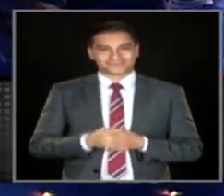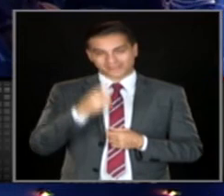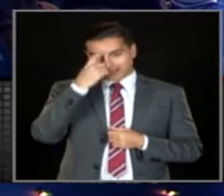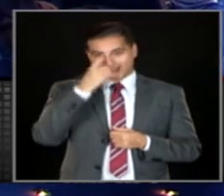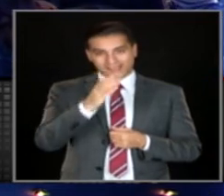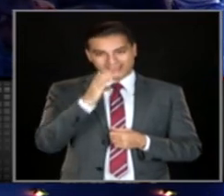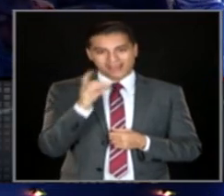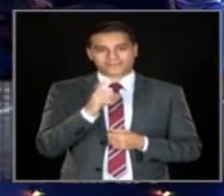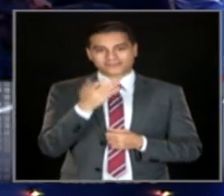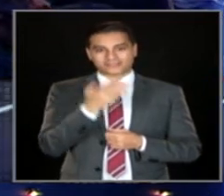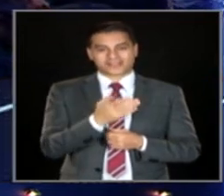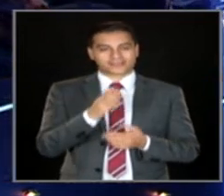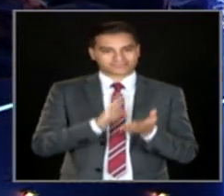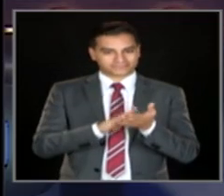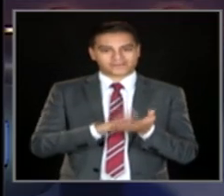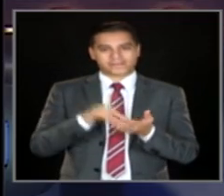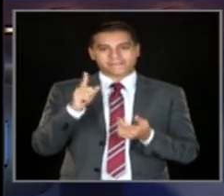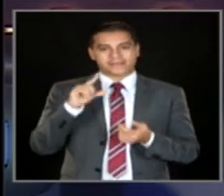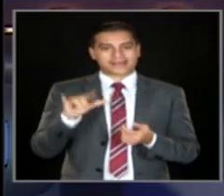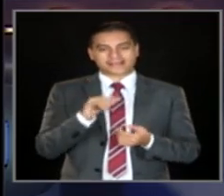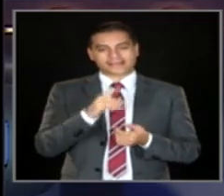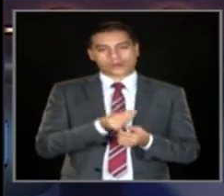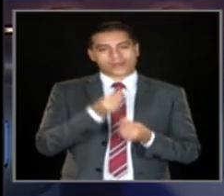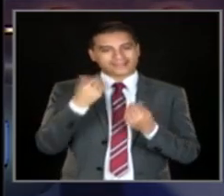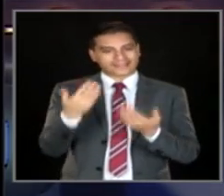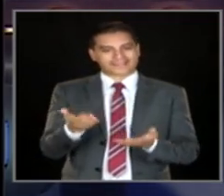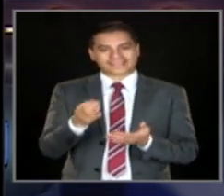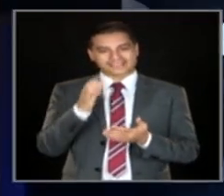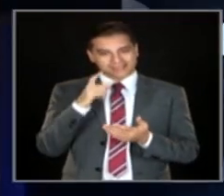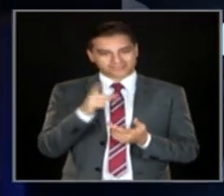الهند الإجابة صحيحة. برافو عليك يا بدري. هو اللي اداك الهدية دي.